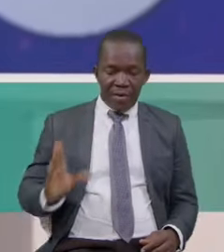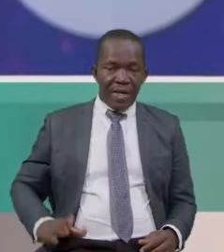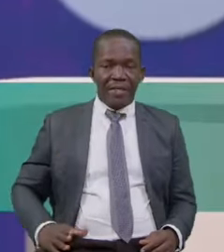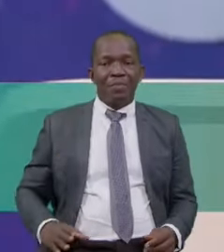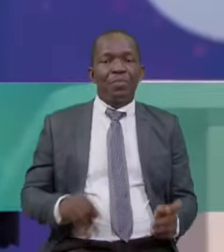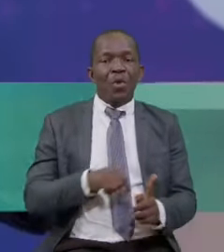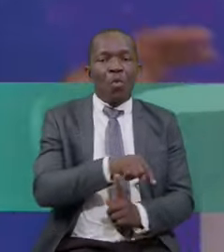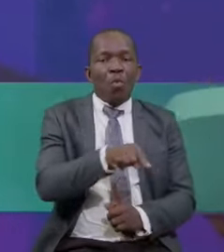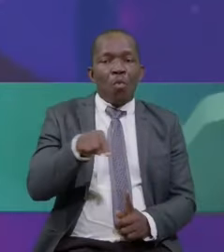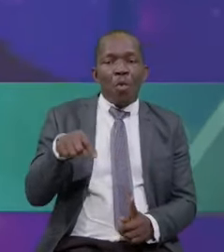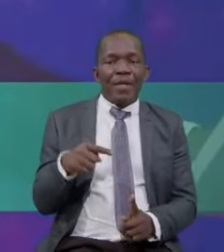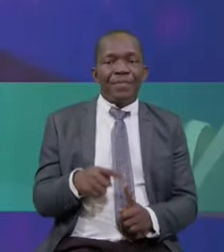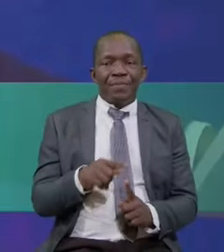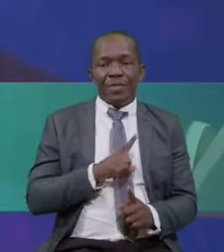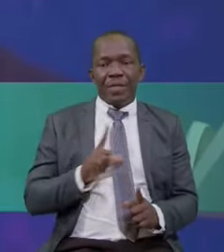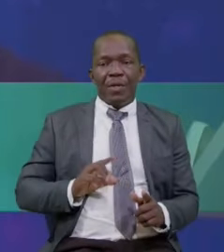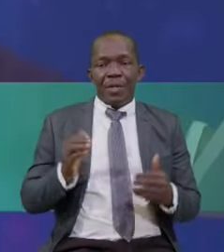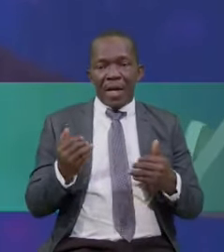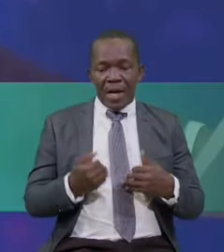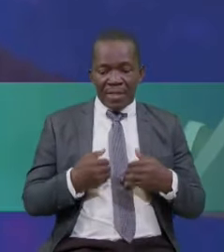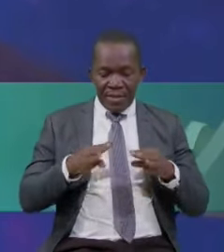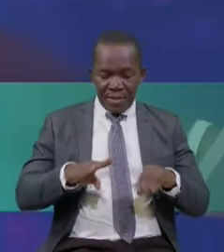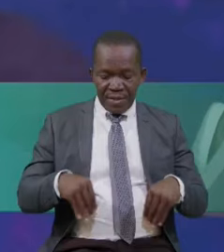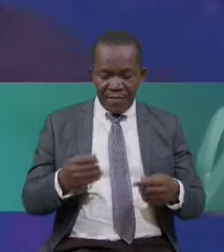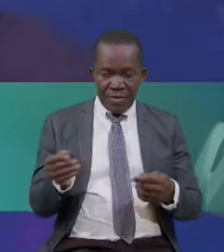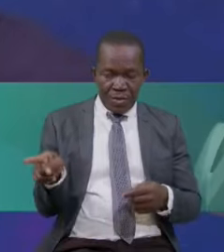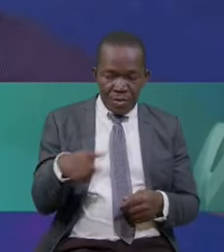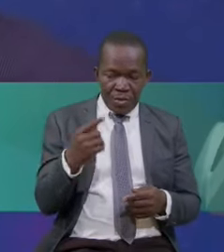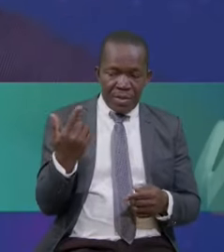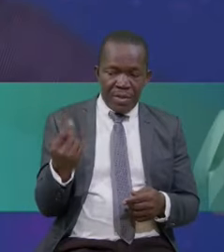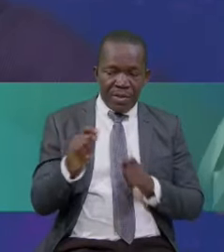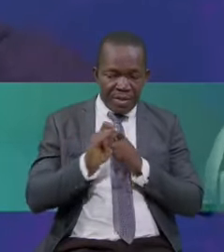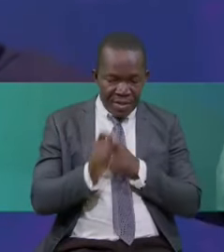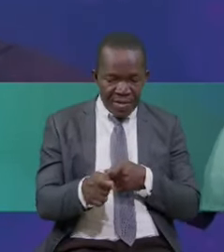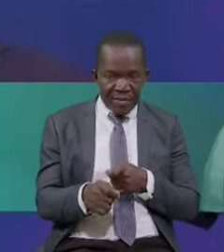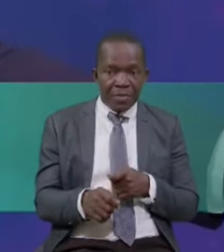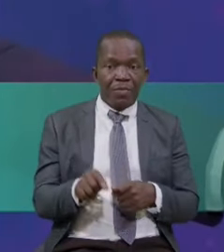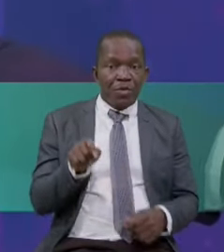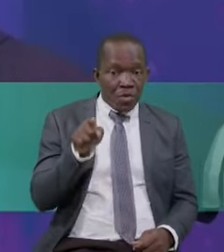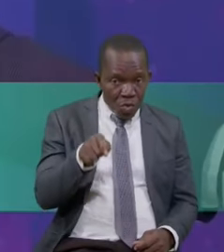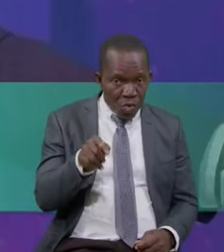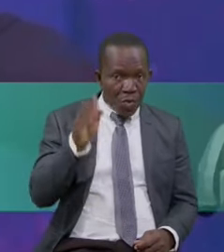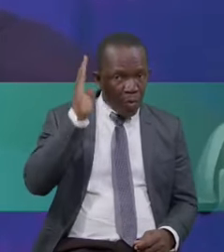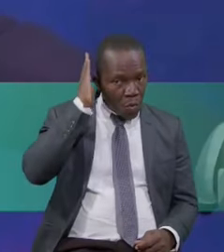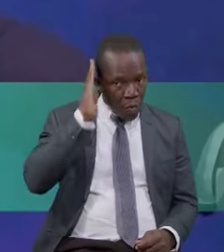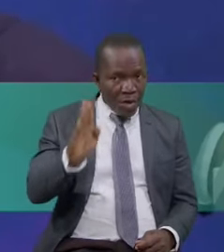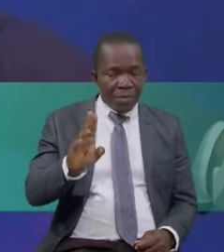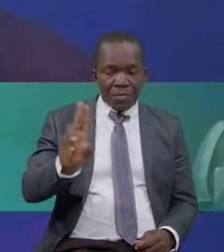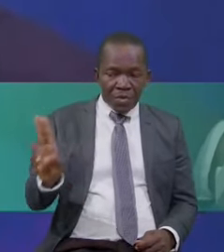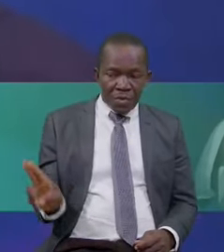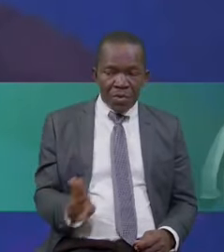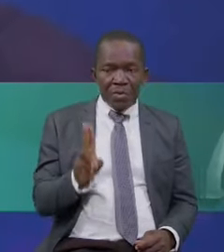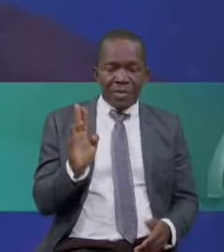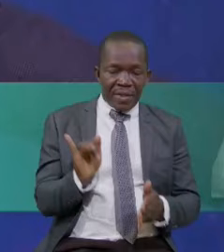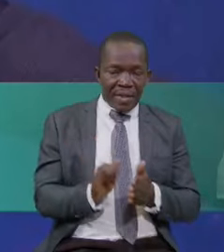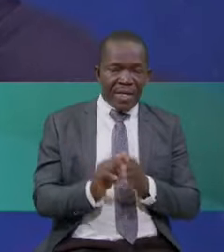les quand tu vois l'imperfection dans ton Église ise tu ne vas pas critiquer tu ne vas pas fuir comment